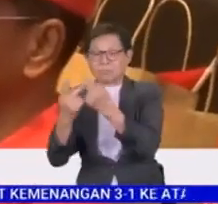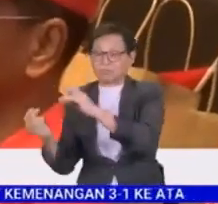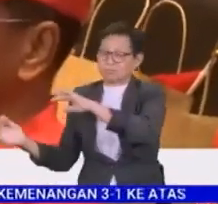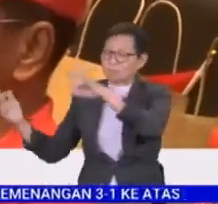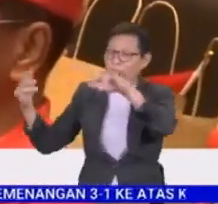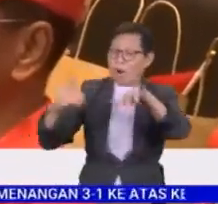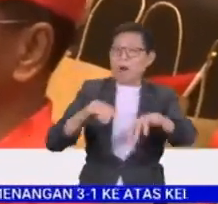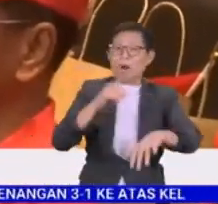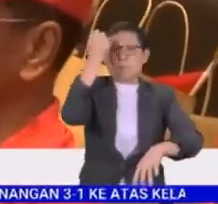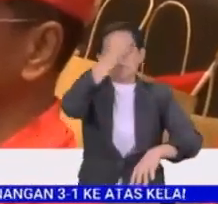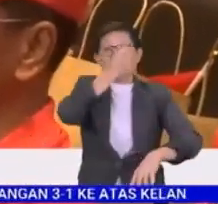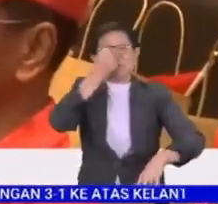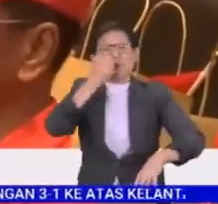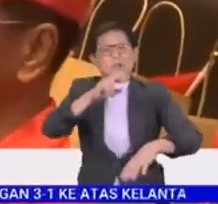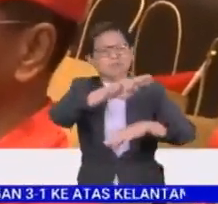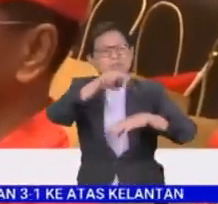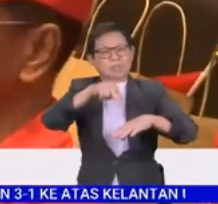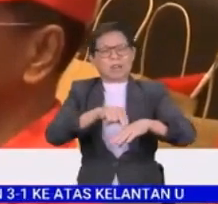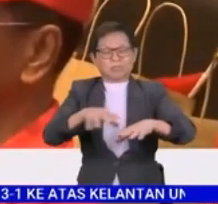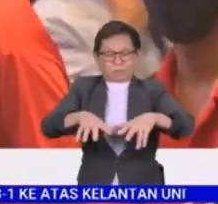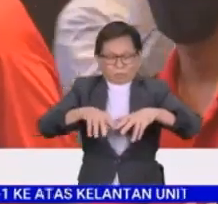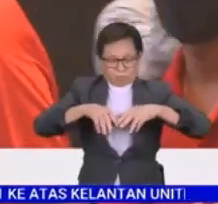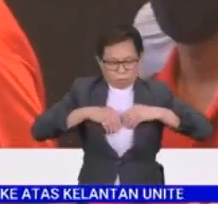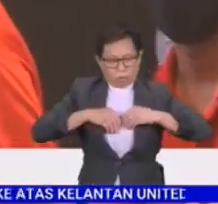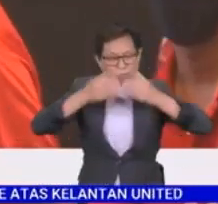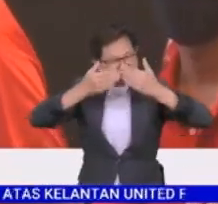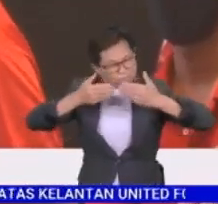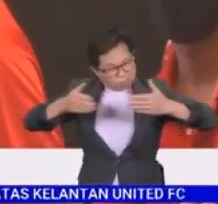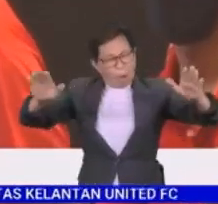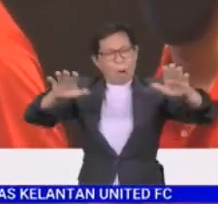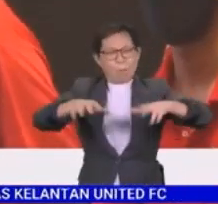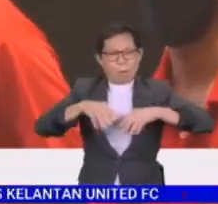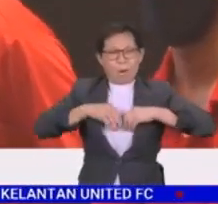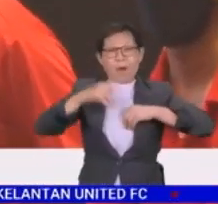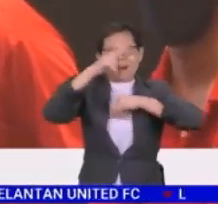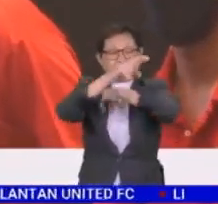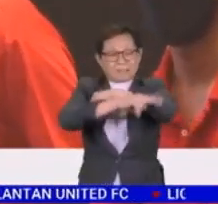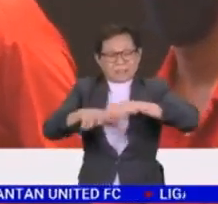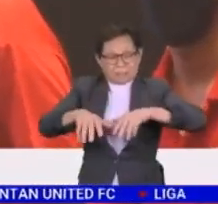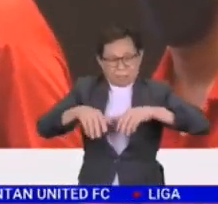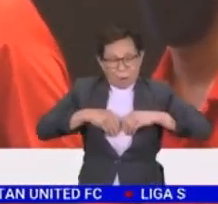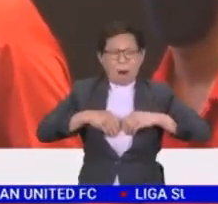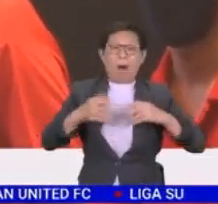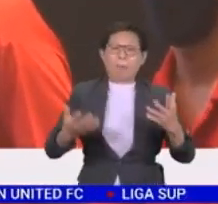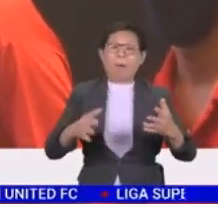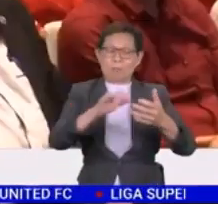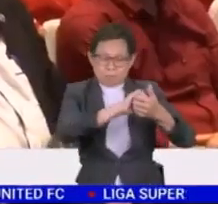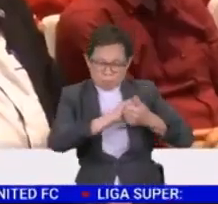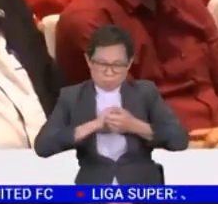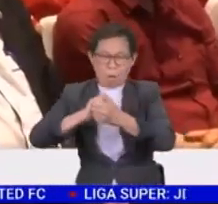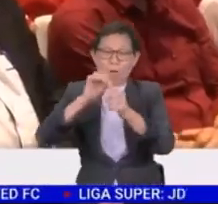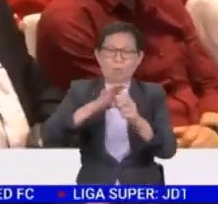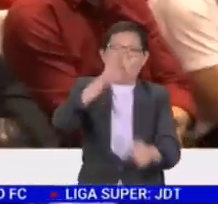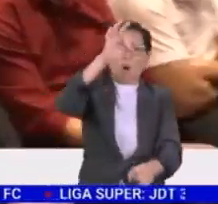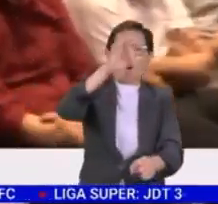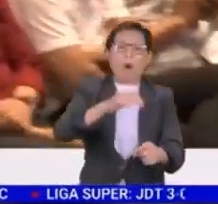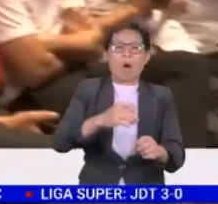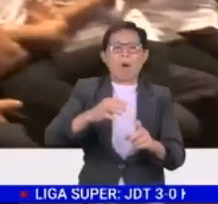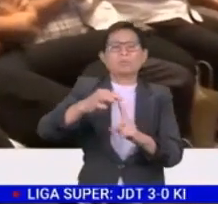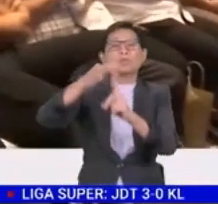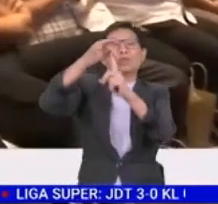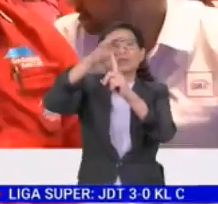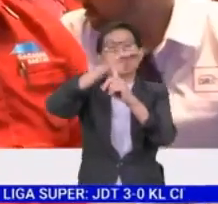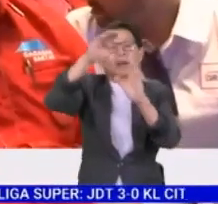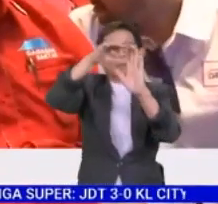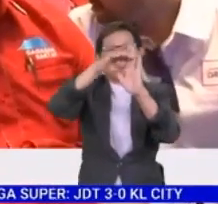nasional tetapi riniban dan diterima secara terbuka oleh kerajaan Negeri melalui kesepakatan semangat keras dan